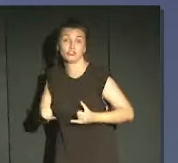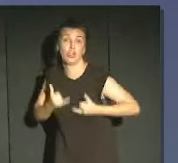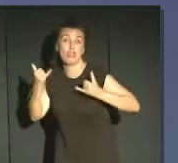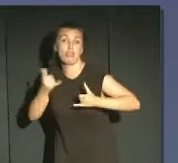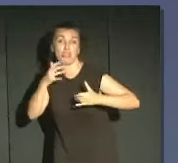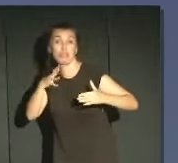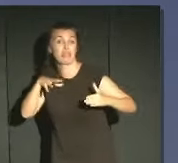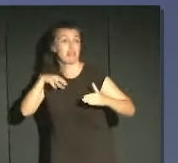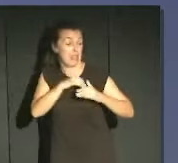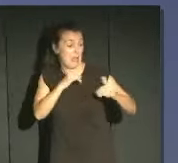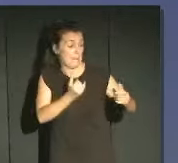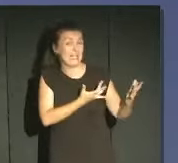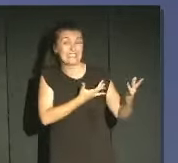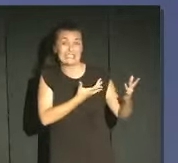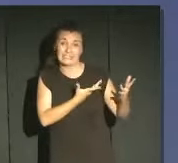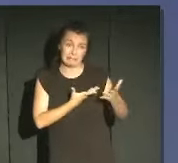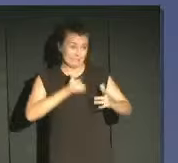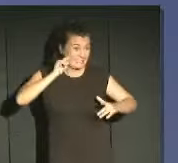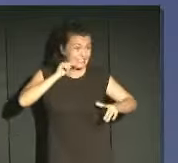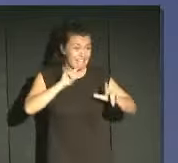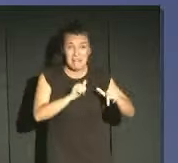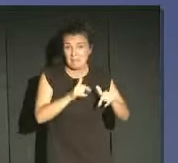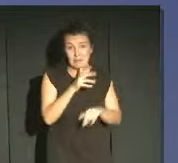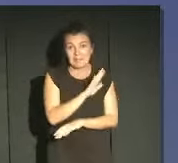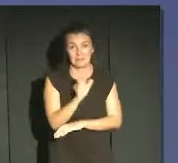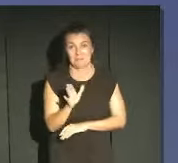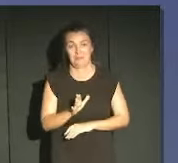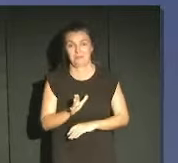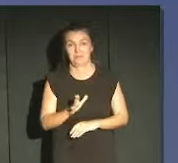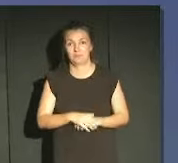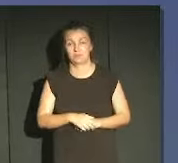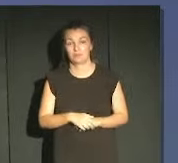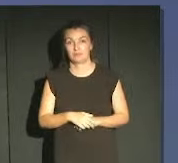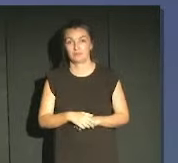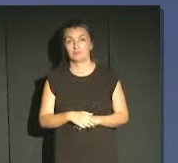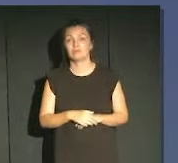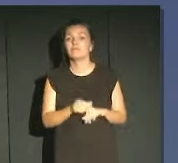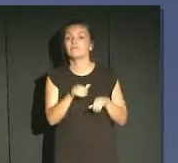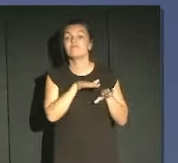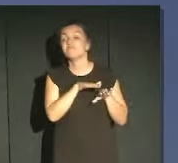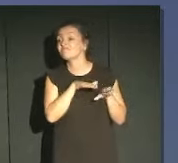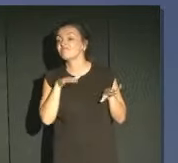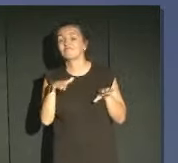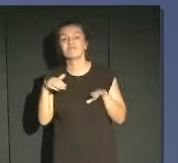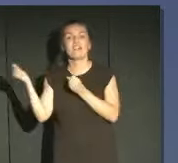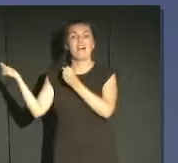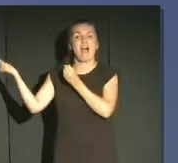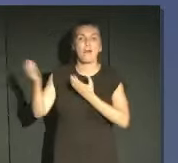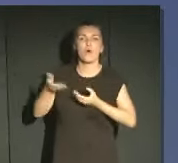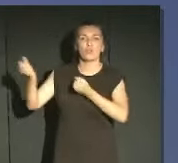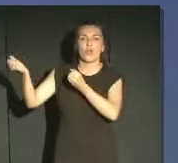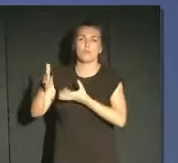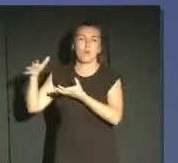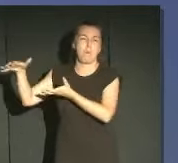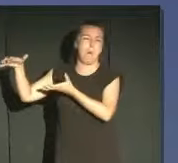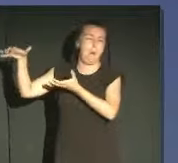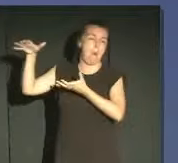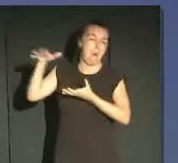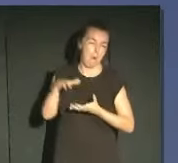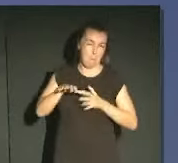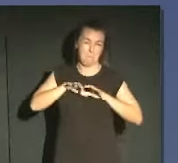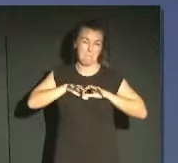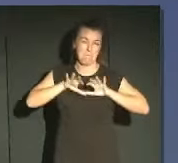martiniqu pour nourrir sa population et en contrepartie on subit des importations massives mais des importations massive